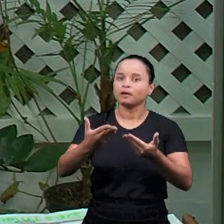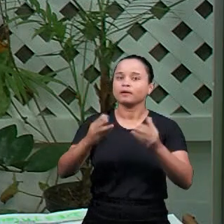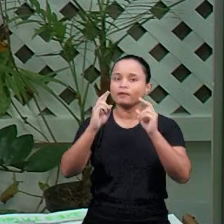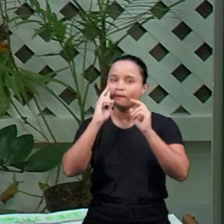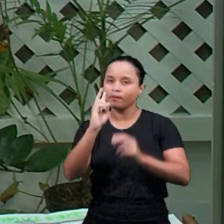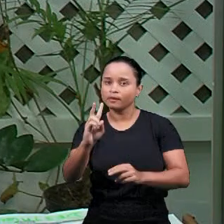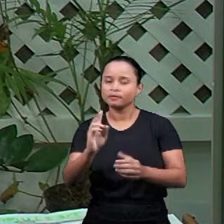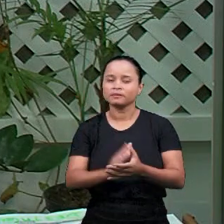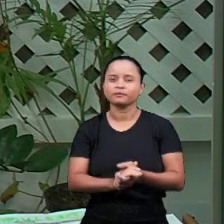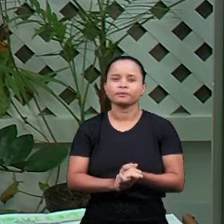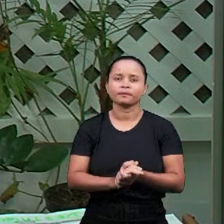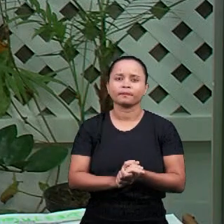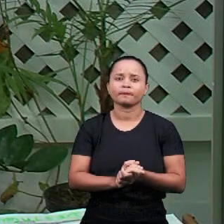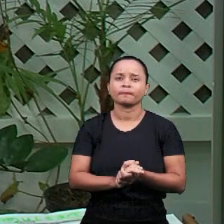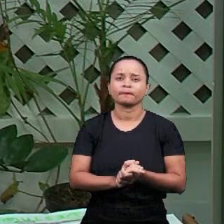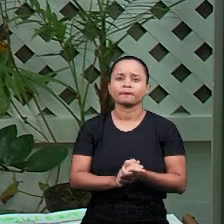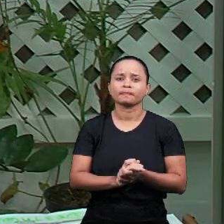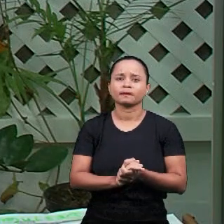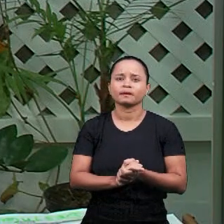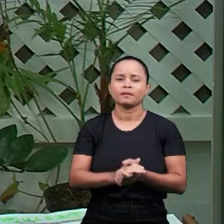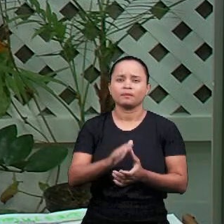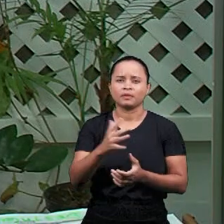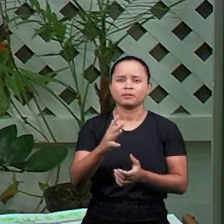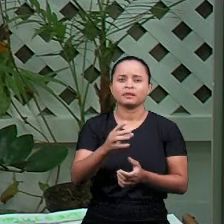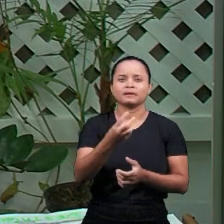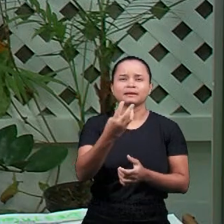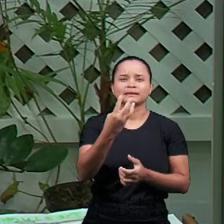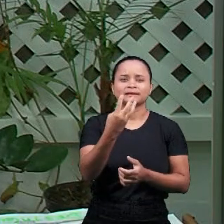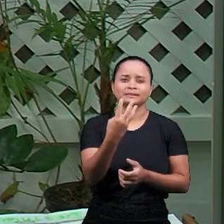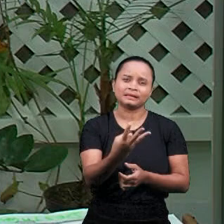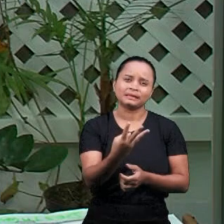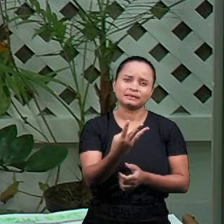moins 30 à 35 000 personnes